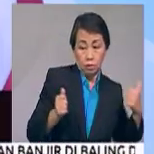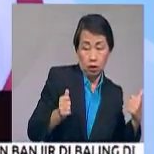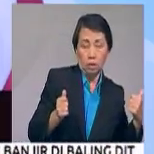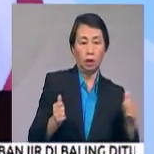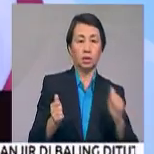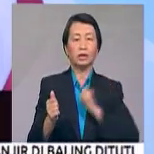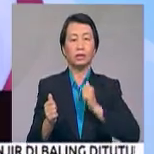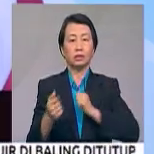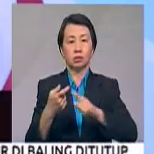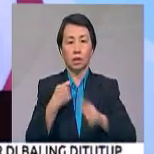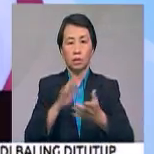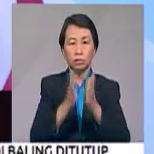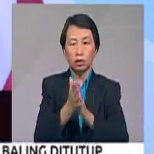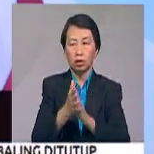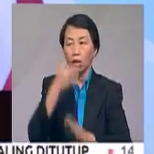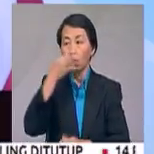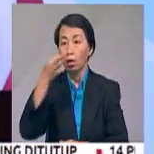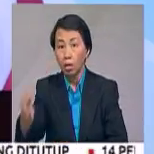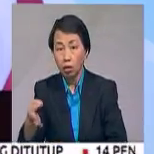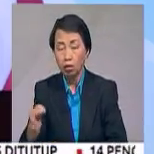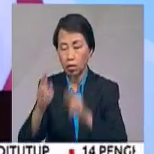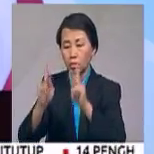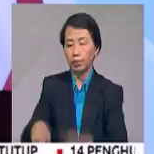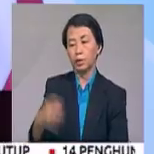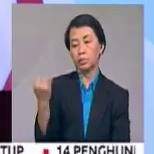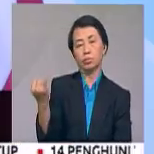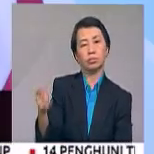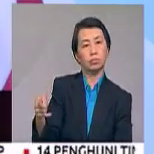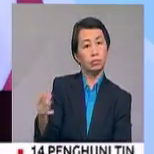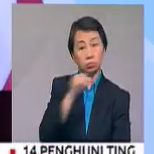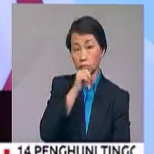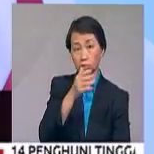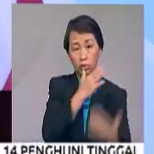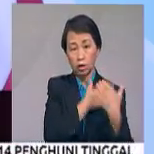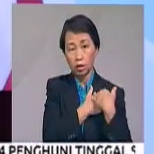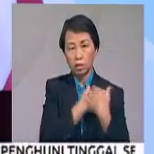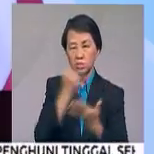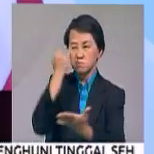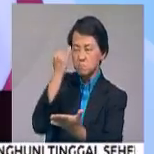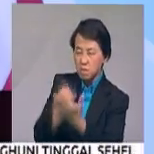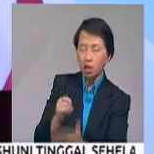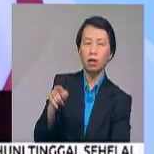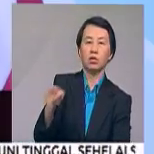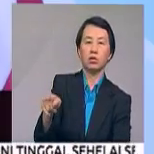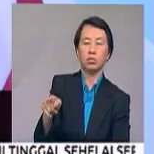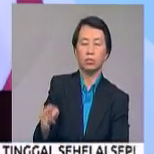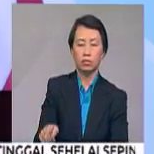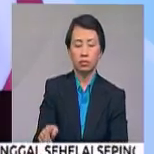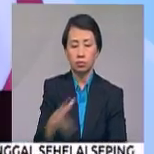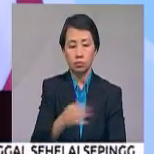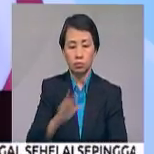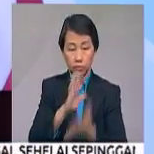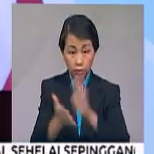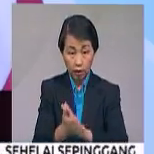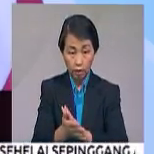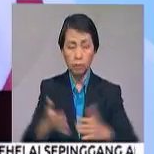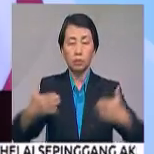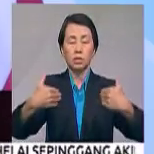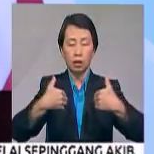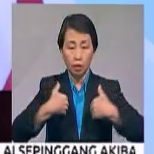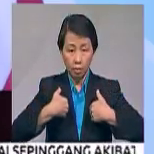diri daripada menjadi mangsa pihak-pihak yang tidak bertanggungjawab, pihak yang jahat. Selain itu,